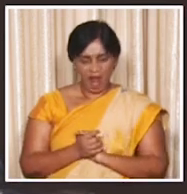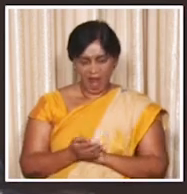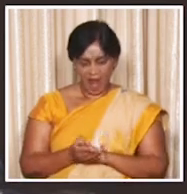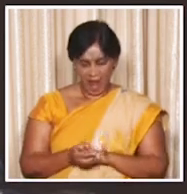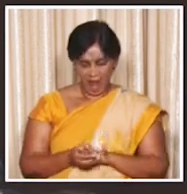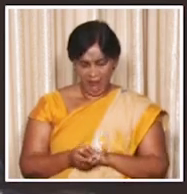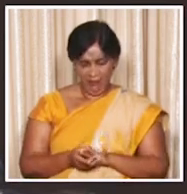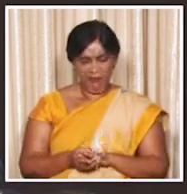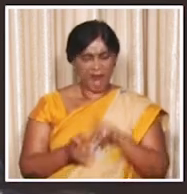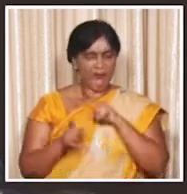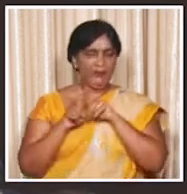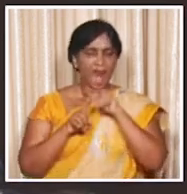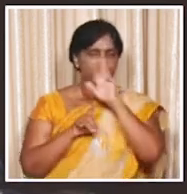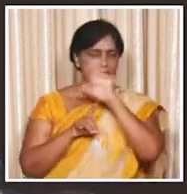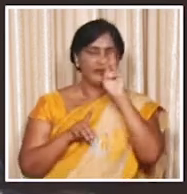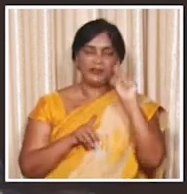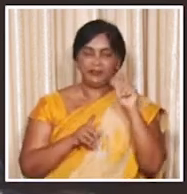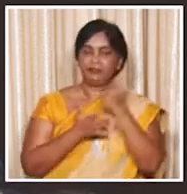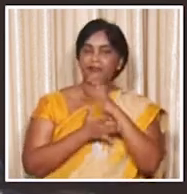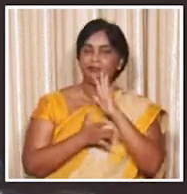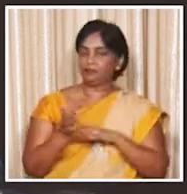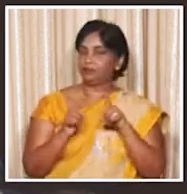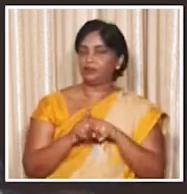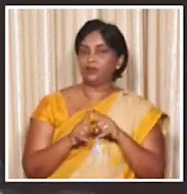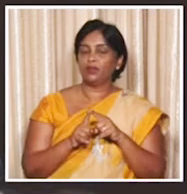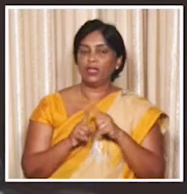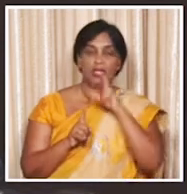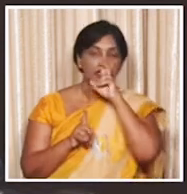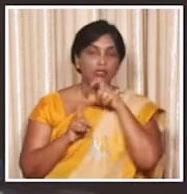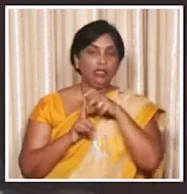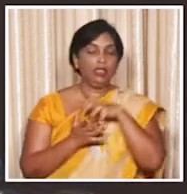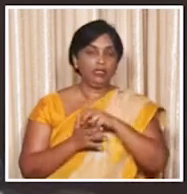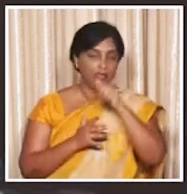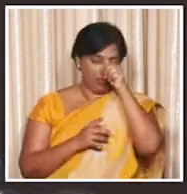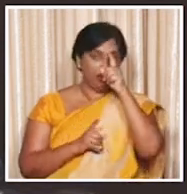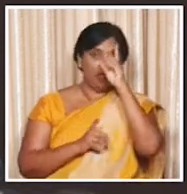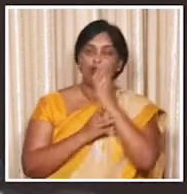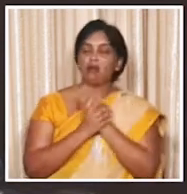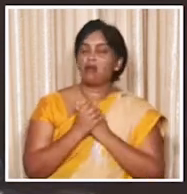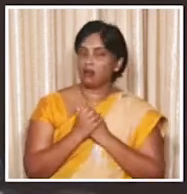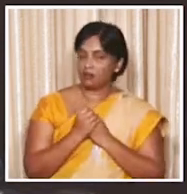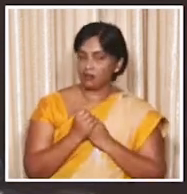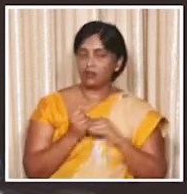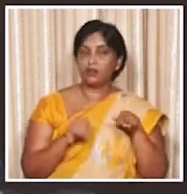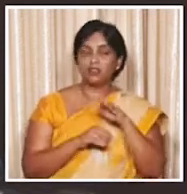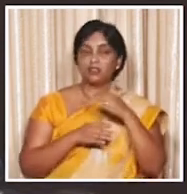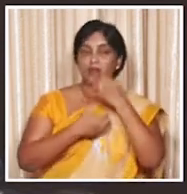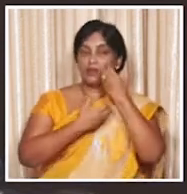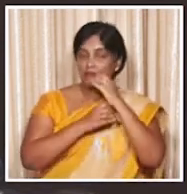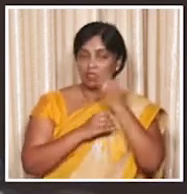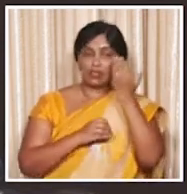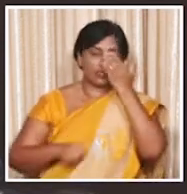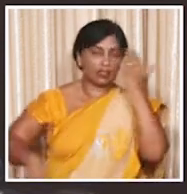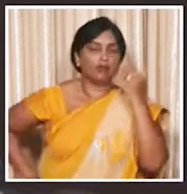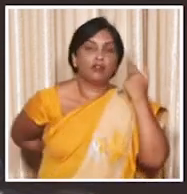NP20EA/16/02 இலக்க கடித பிரகாரம் கிளிநொச்சி மாவட்டத்தில் இந்து சமயம், சமூக விஞ்ஞானம் மற்றும் தமிழ் பாடங்களுக்கு கீழ்வரும் அடிப்படையிலான